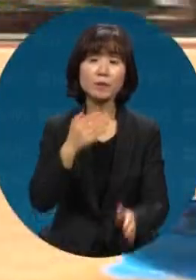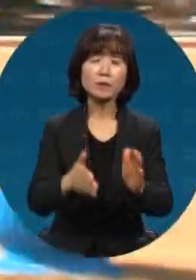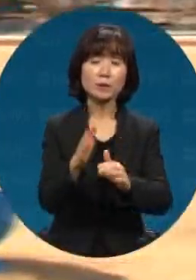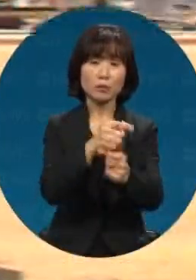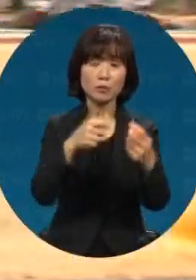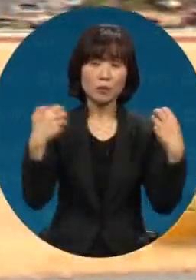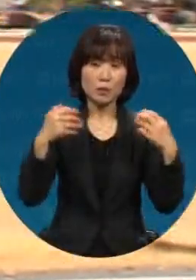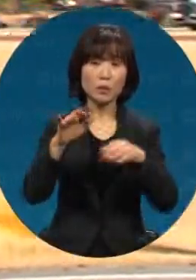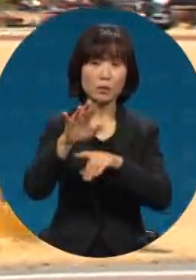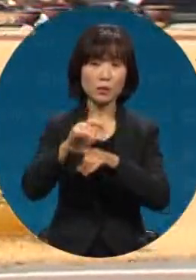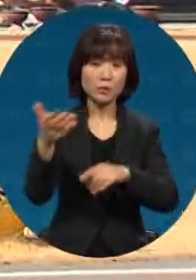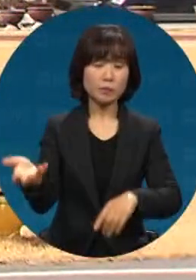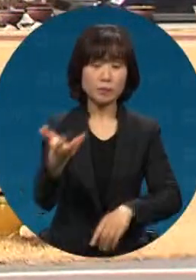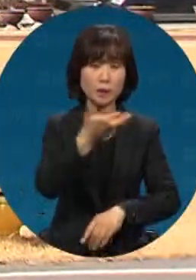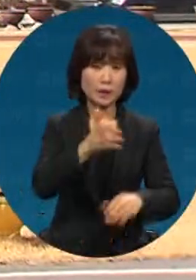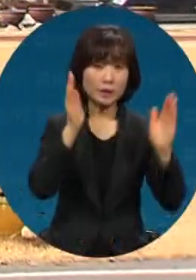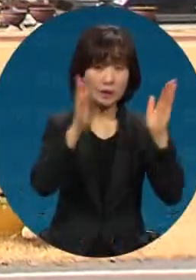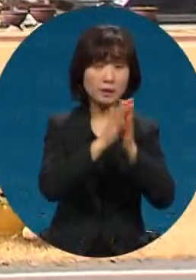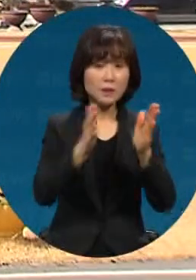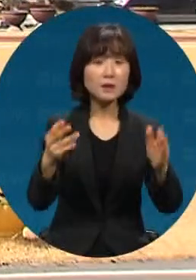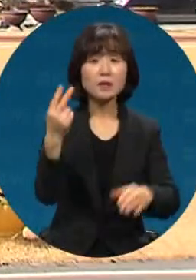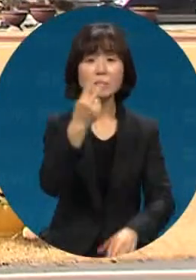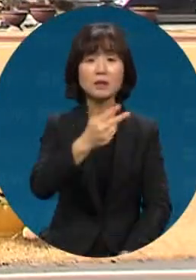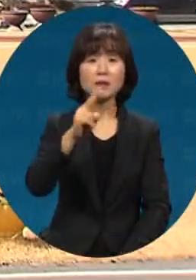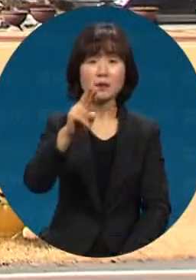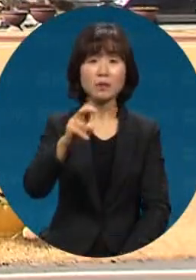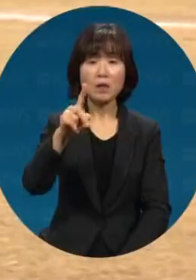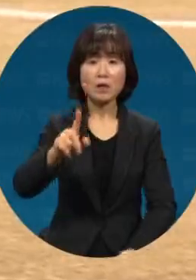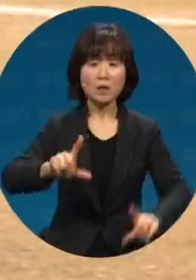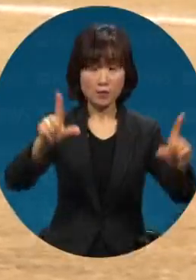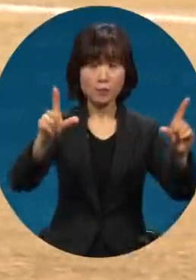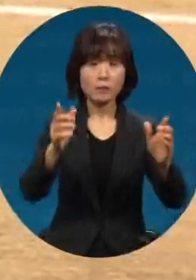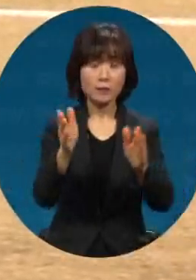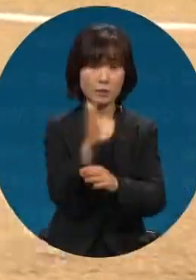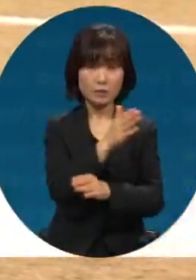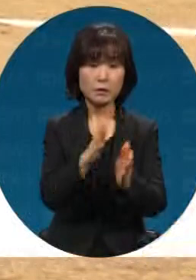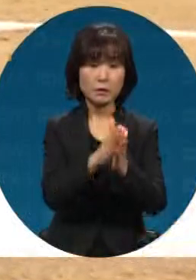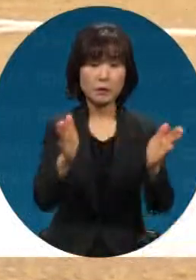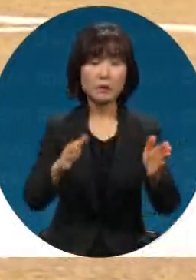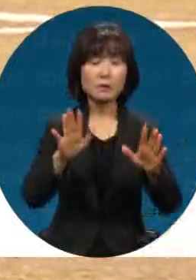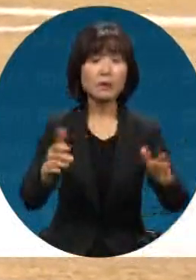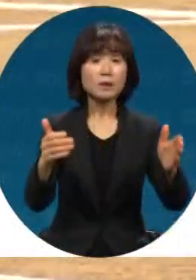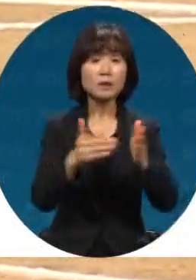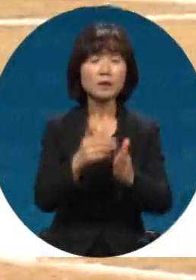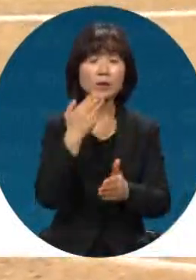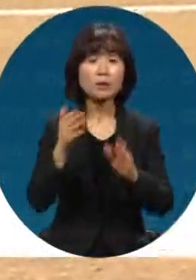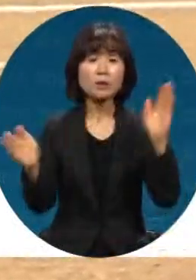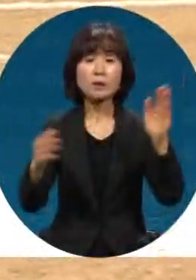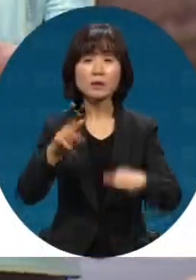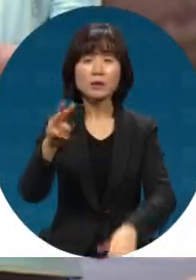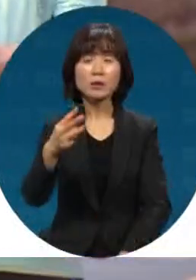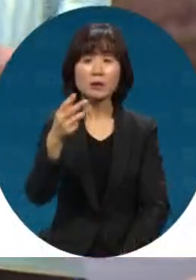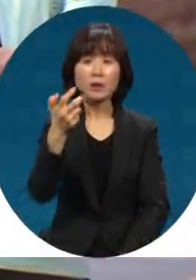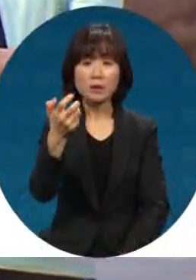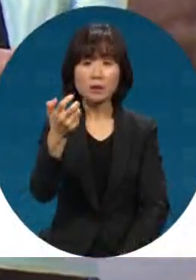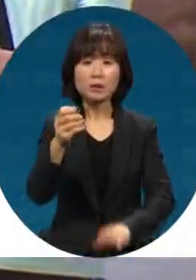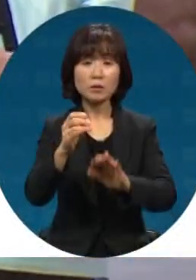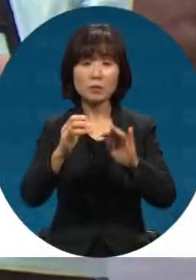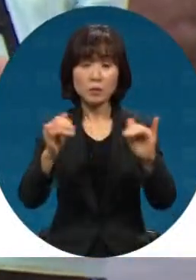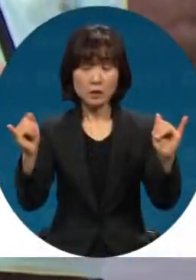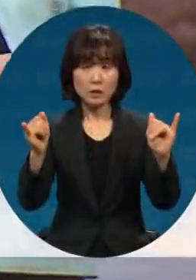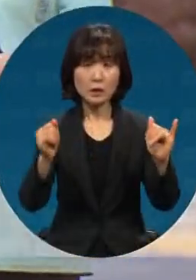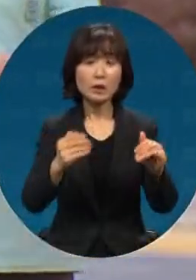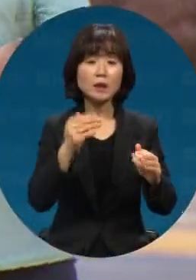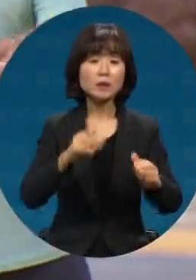서울시 교육청에 농촌유화기 시작된 건 지난 2021년 지금까지 서울 학생 3009명이 전라남도에서